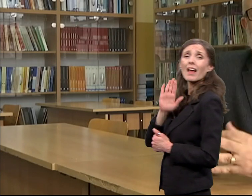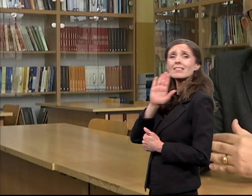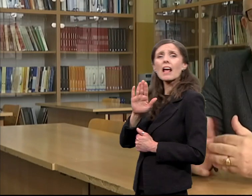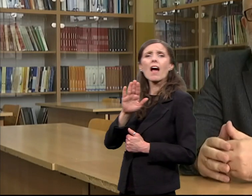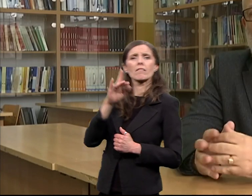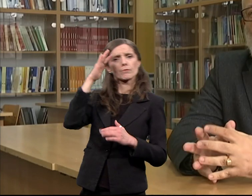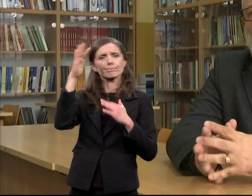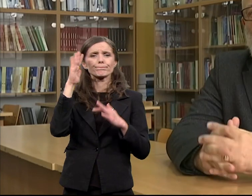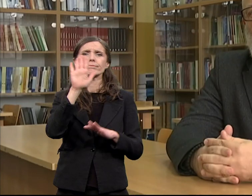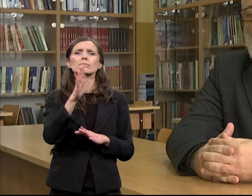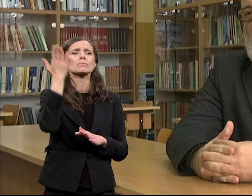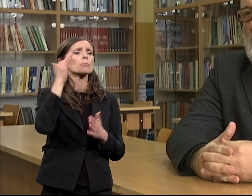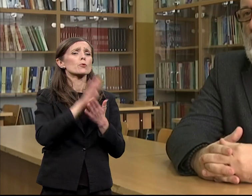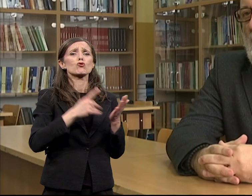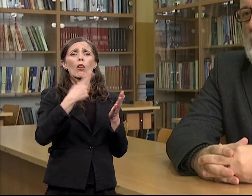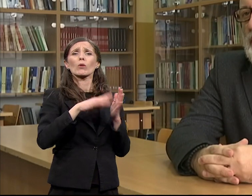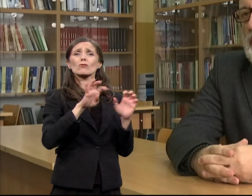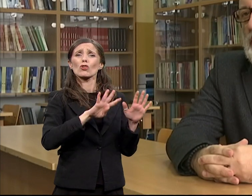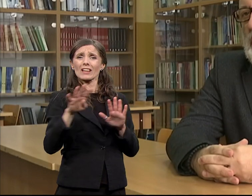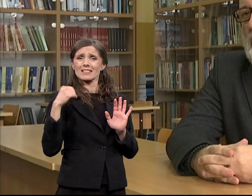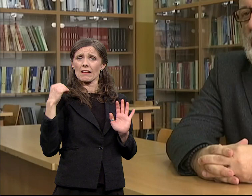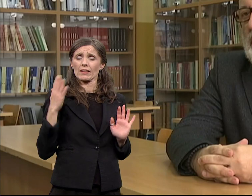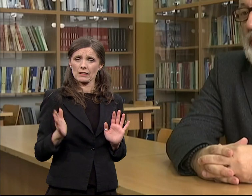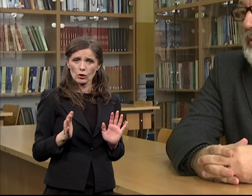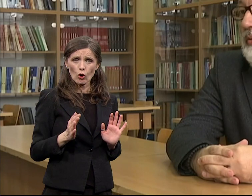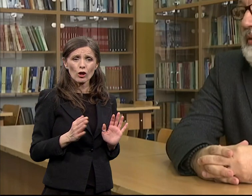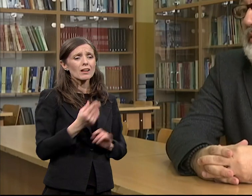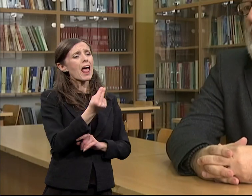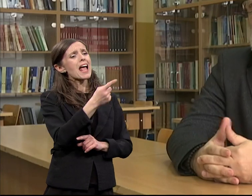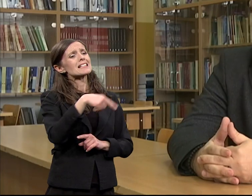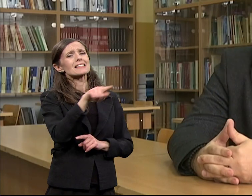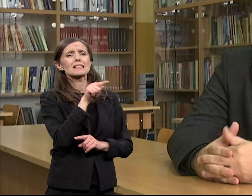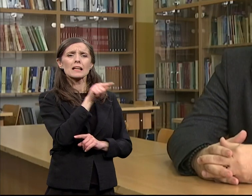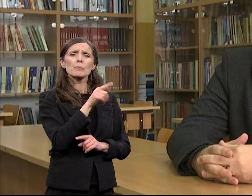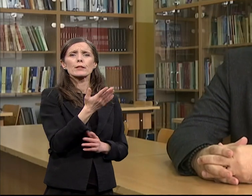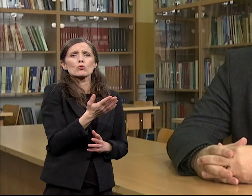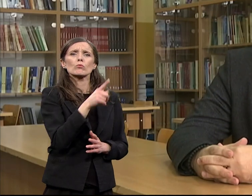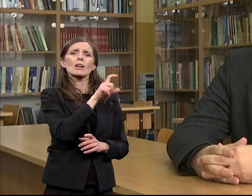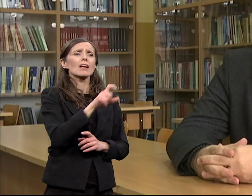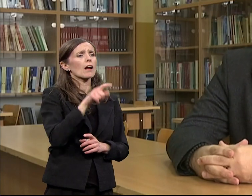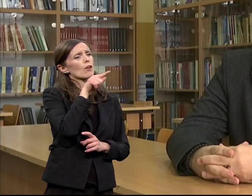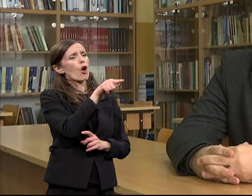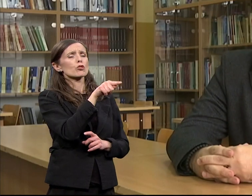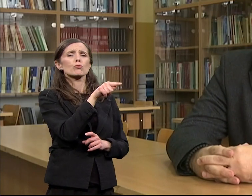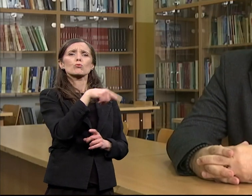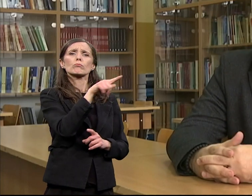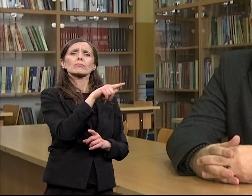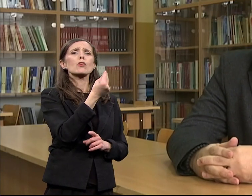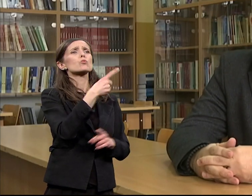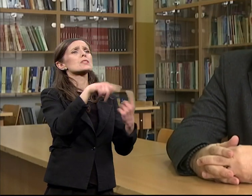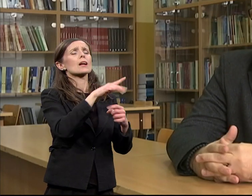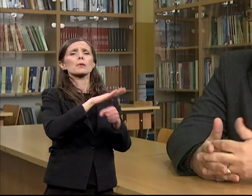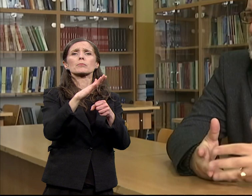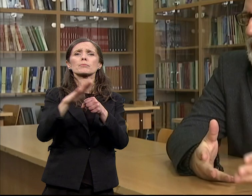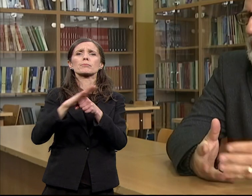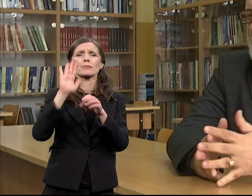u albanskom političkom mnjenju, da su Srbi odgovorni za nekakav genocid ovde nad Albancima na Kosovu i Metohiji.